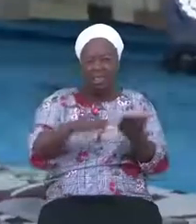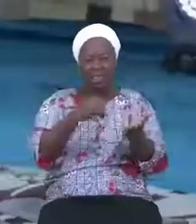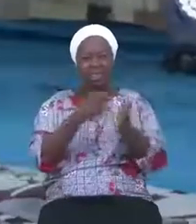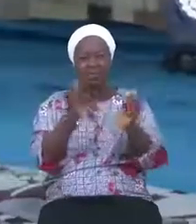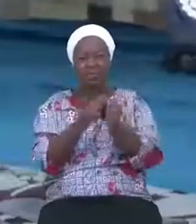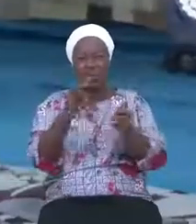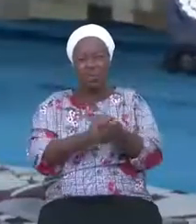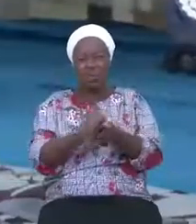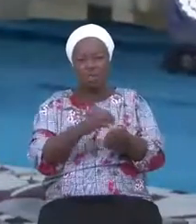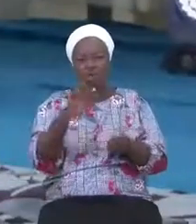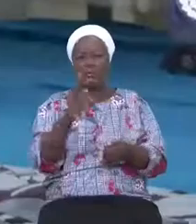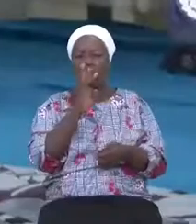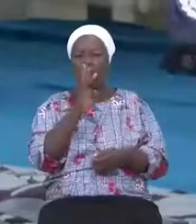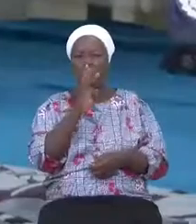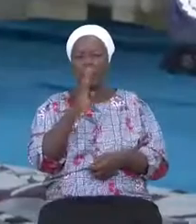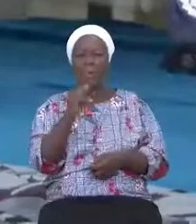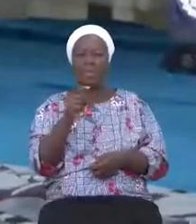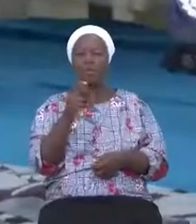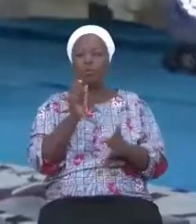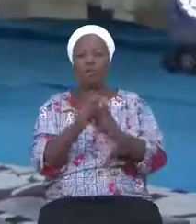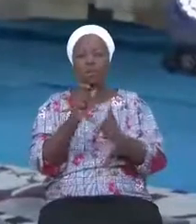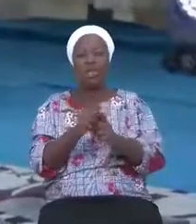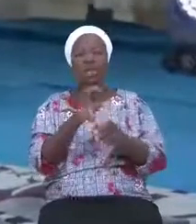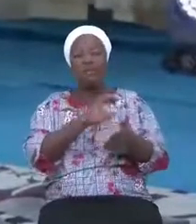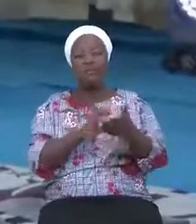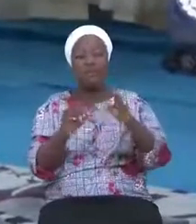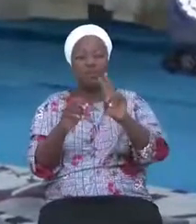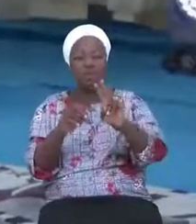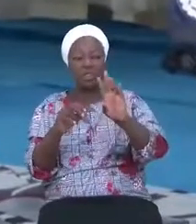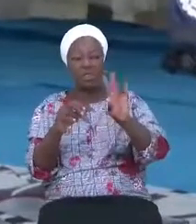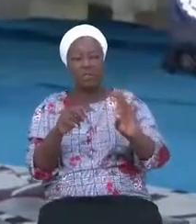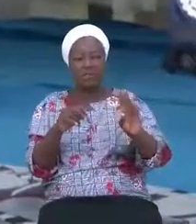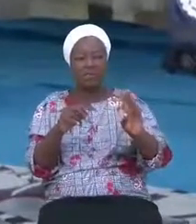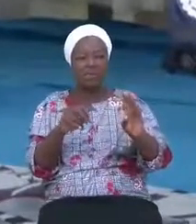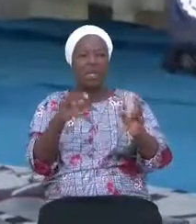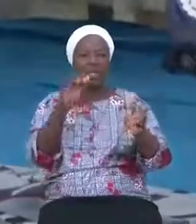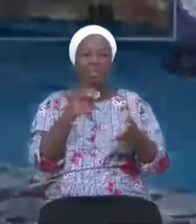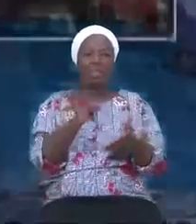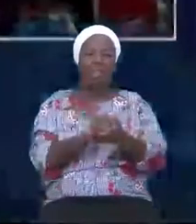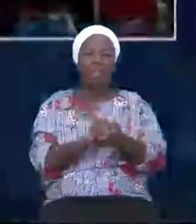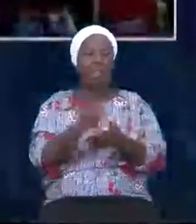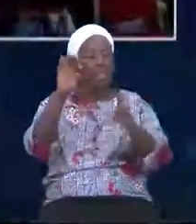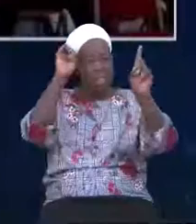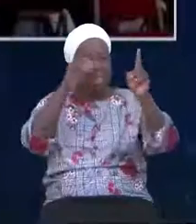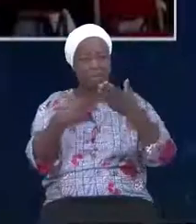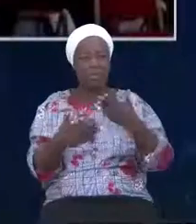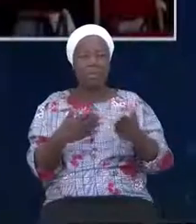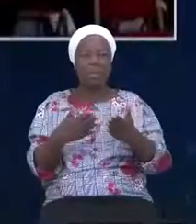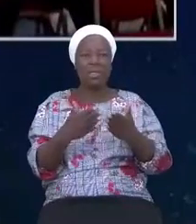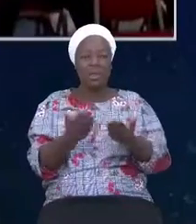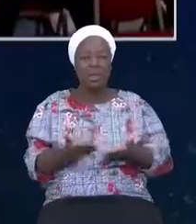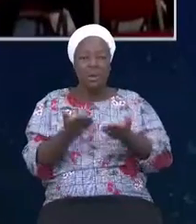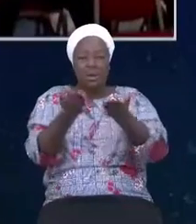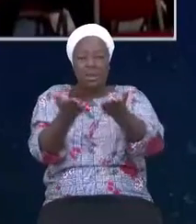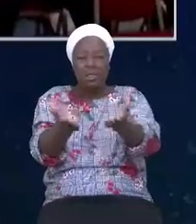Afin de la sanctifier par la parole, après l'avoir purifiée par le baptême d'eau, verset 27, afin de faire paraître devant